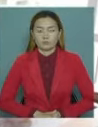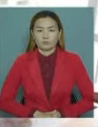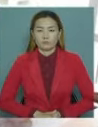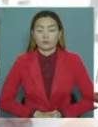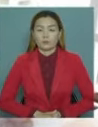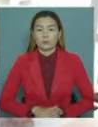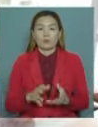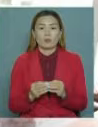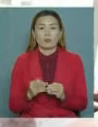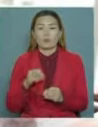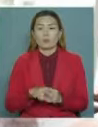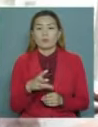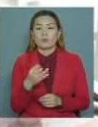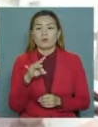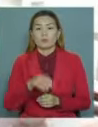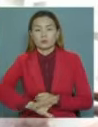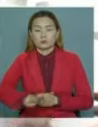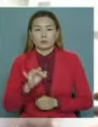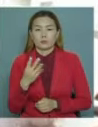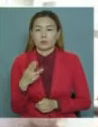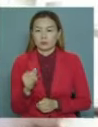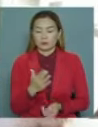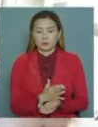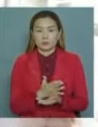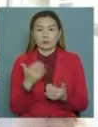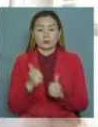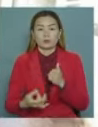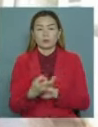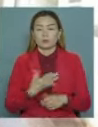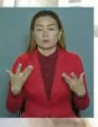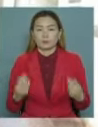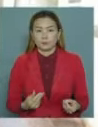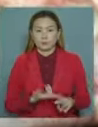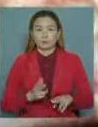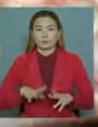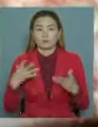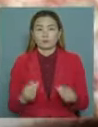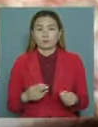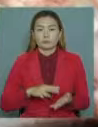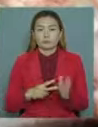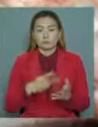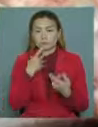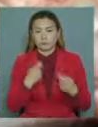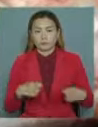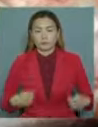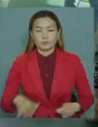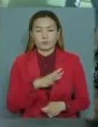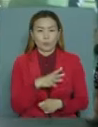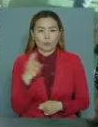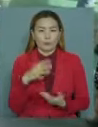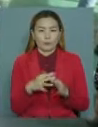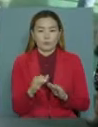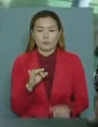В этом году с апреля по май проходит ярмарка дней каждого района. За это время здесь свою продукцию представили